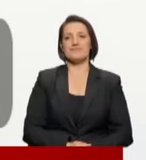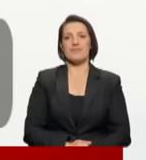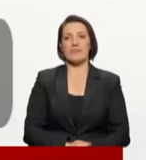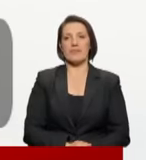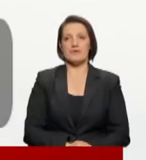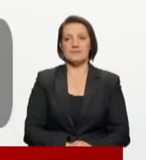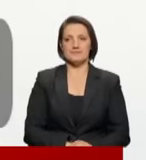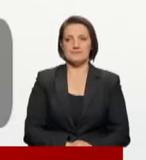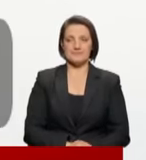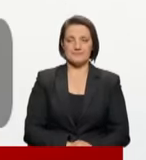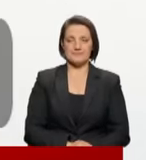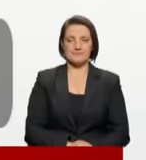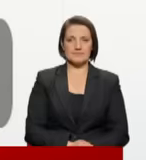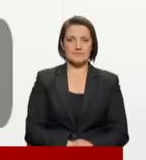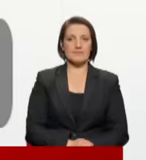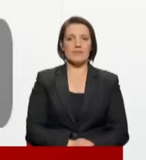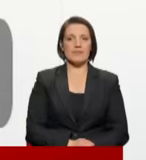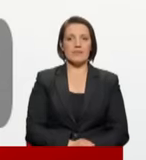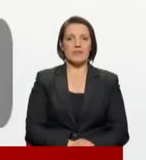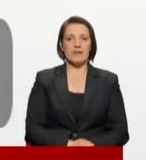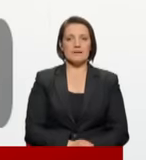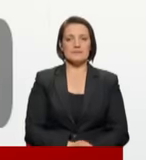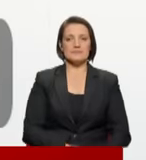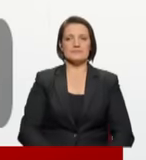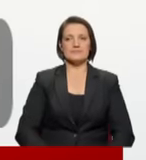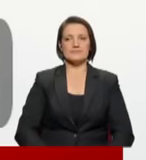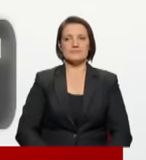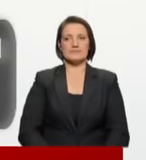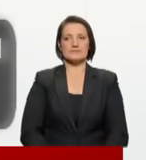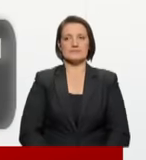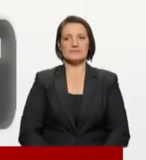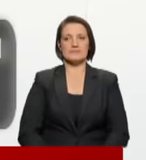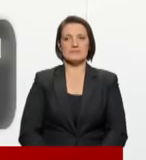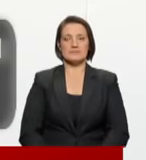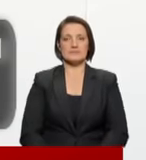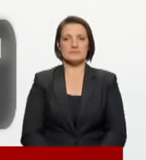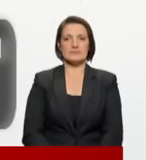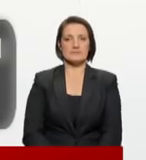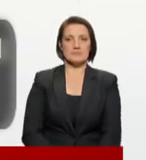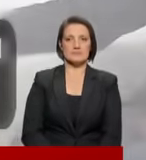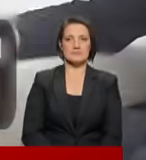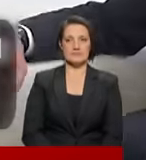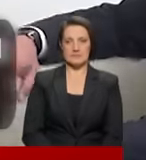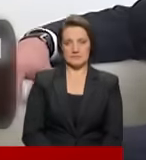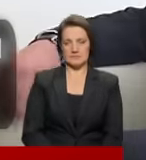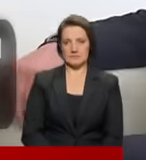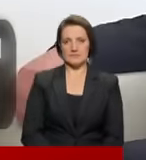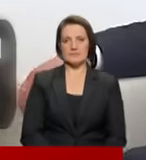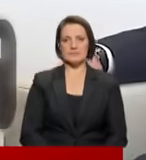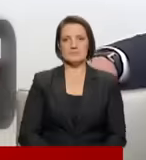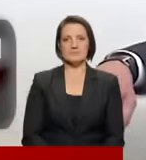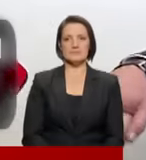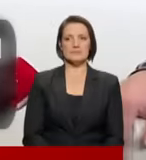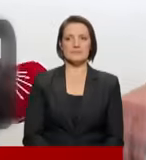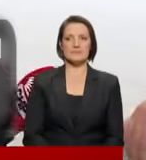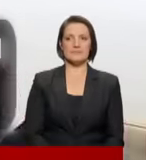altındaki emeklilerimizden tutun, kepenk indiren esnafımıza, asgari ücretlimize, işsizimize, bayramın gerçek